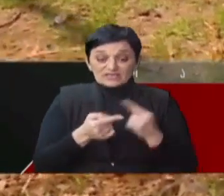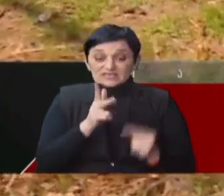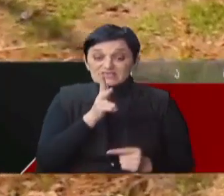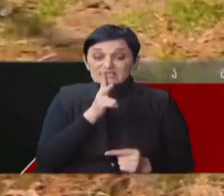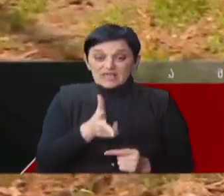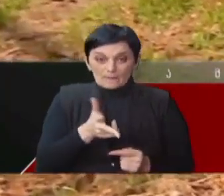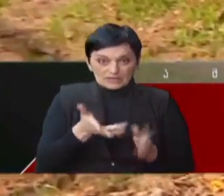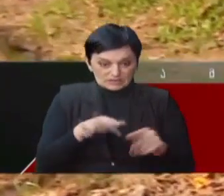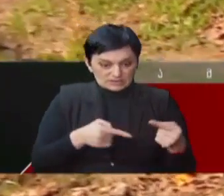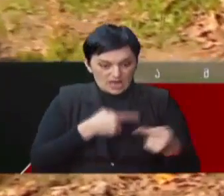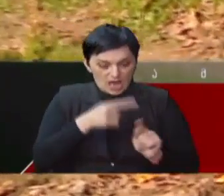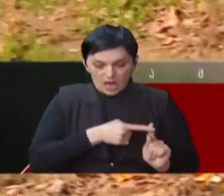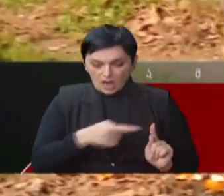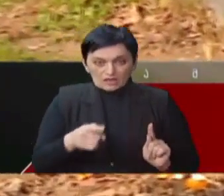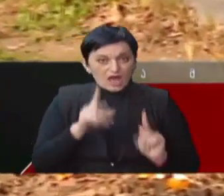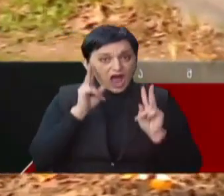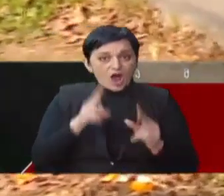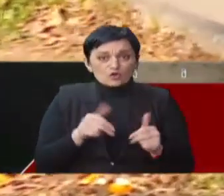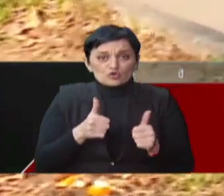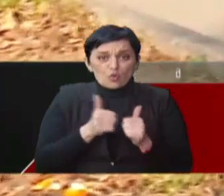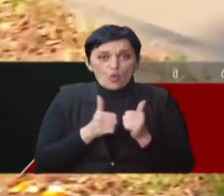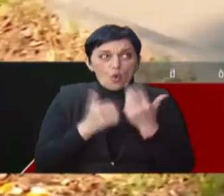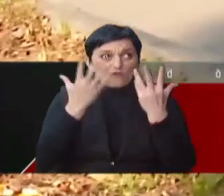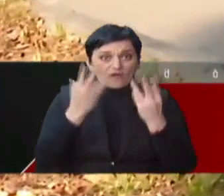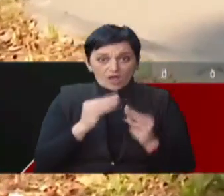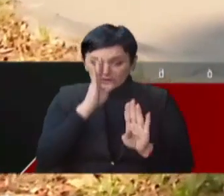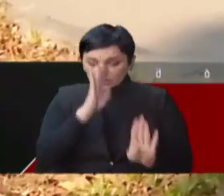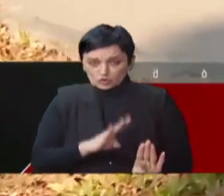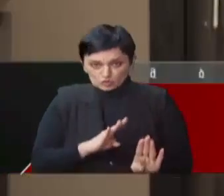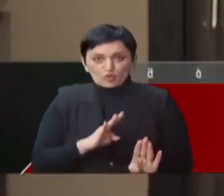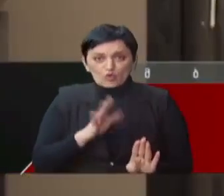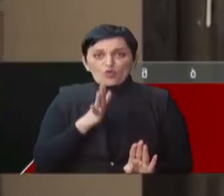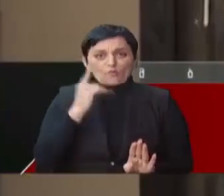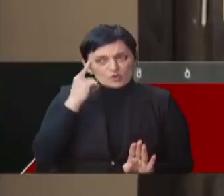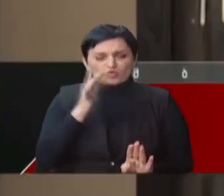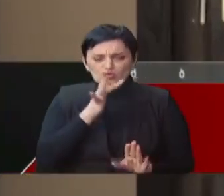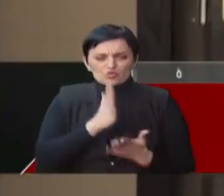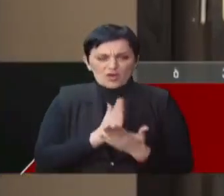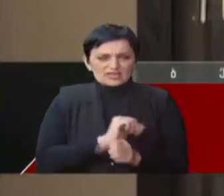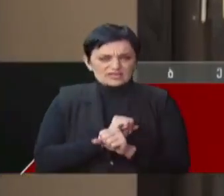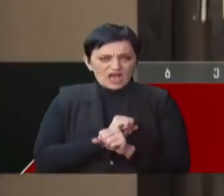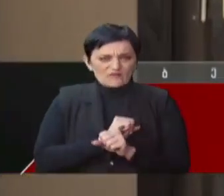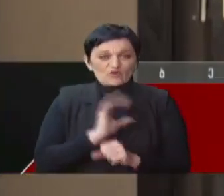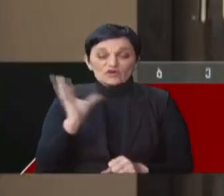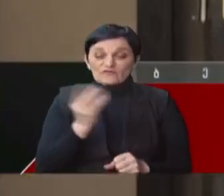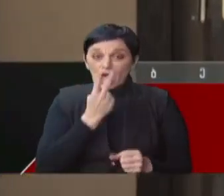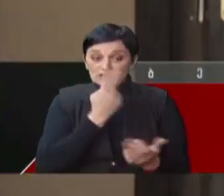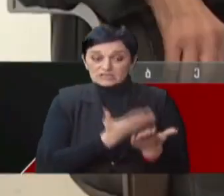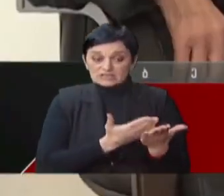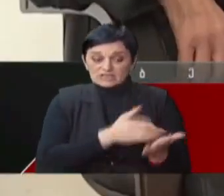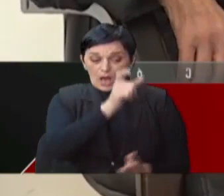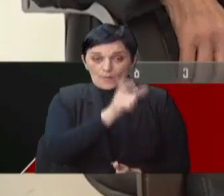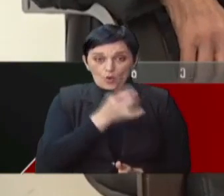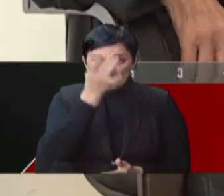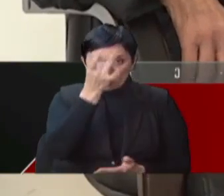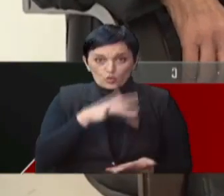წელი აშორებს. არ იცის, როგორ შეელევა ყოველდღიურობას, თუმცა ფიქრობს, რომ დროა დაისვენოს. ყველასთვის ამაგალითო ქალბატონი